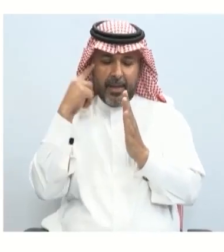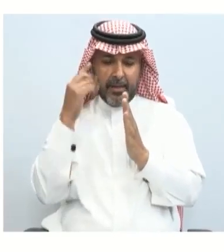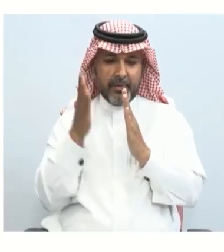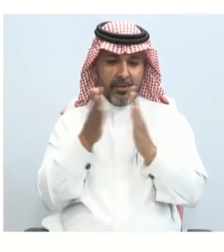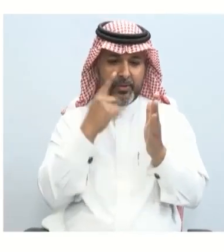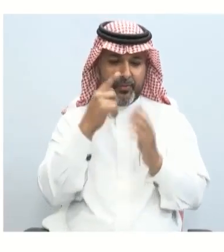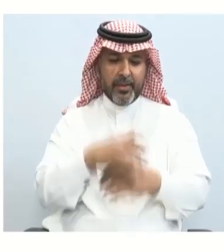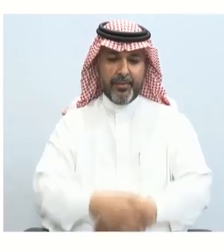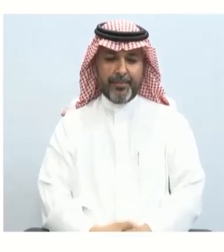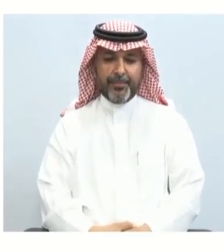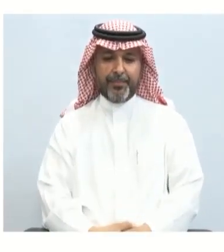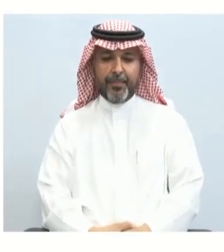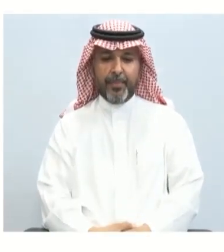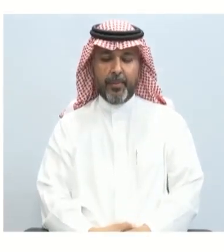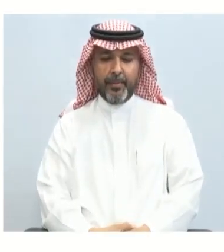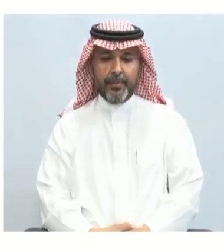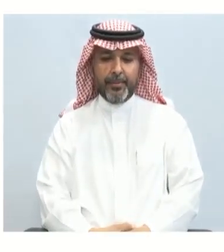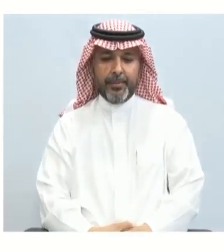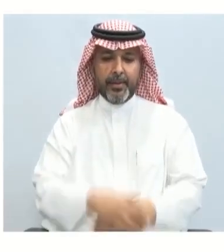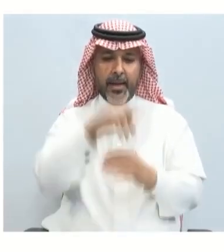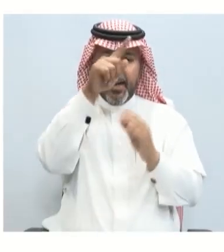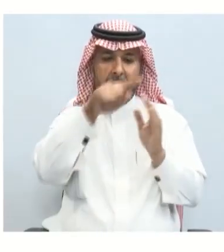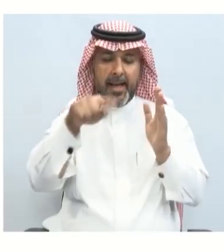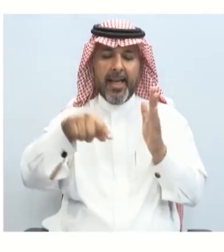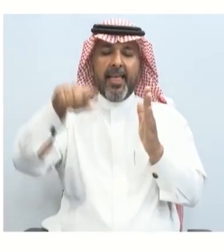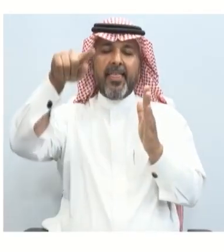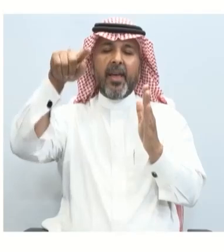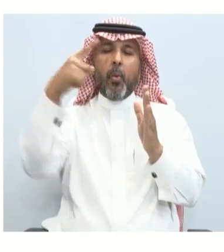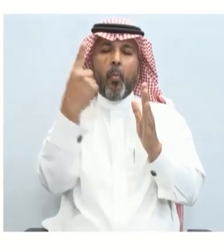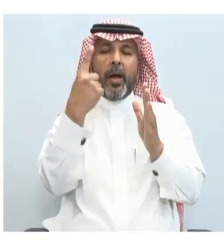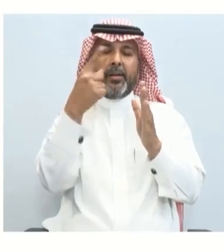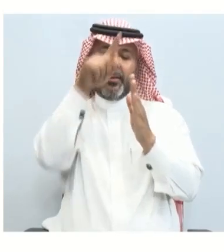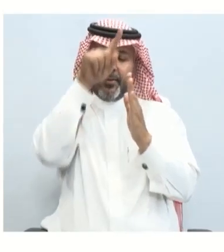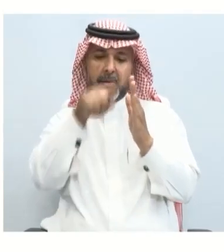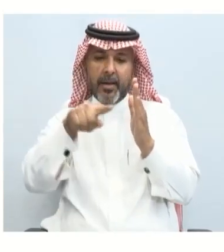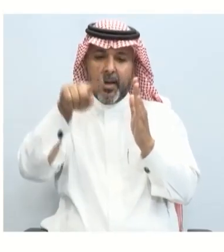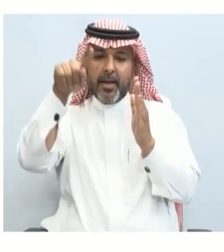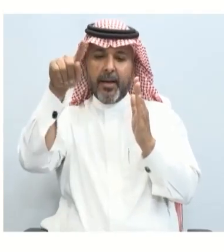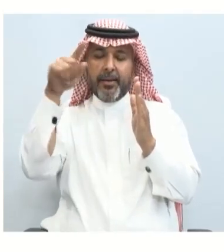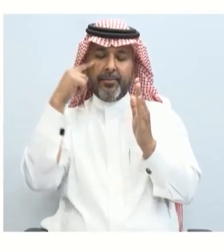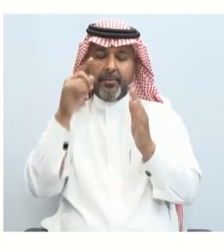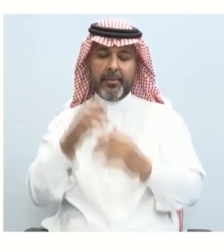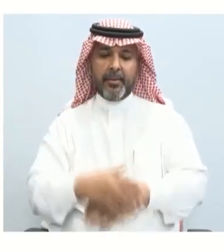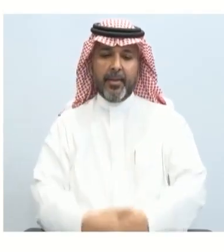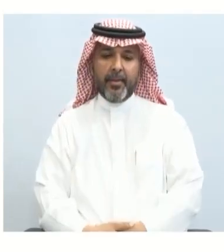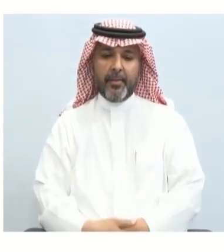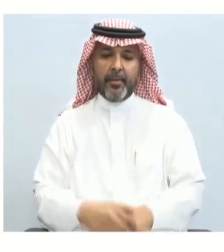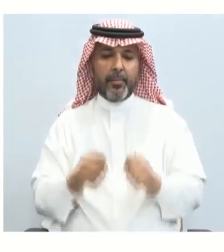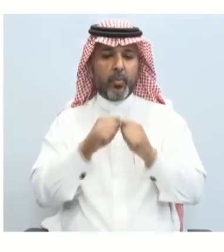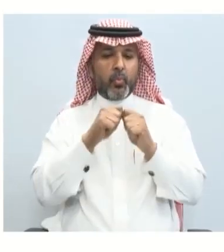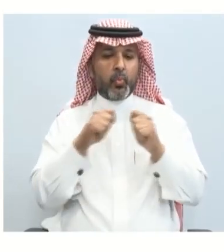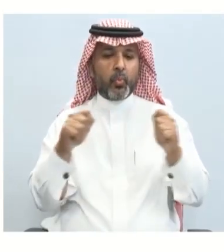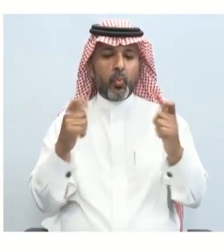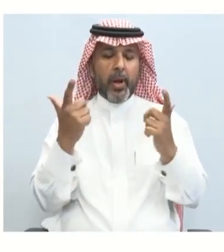الشكل الثاني سنجد ان هذه عباره عن نمط وبعد ذلك تكرر هذا النمط اكثر من مره